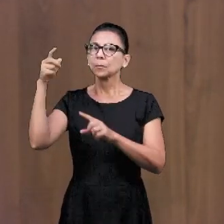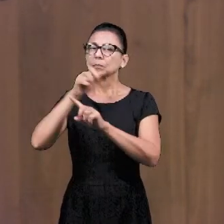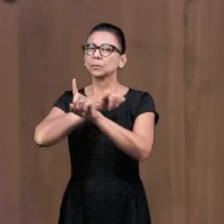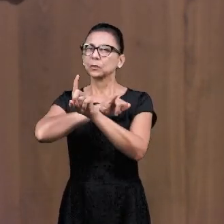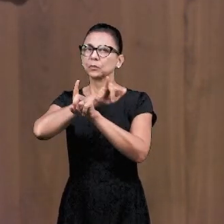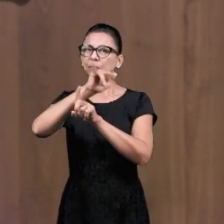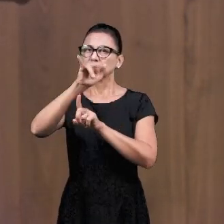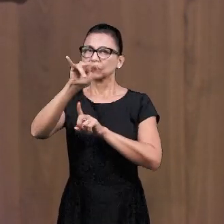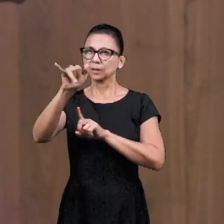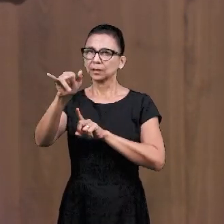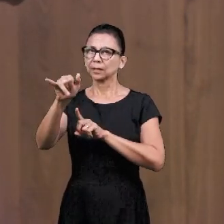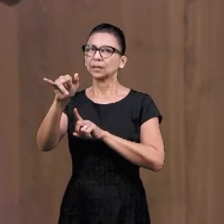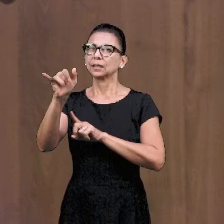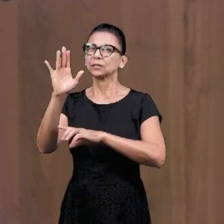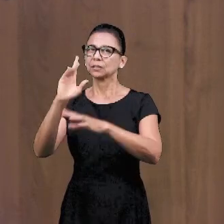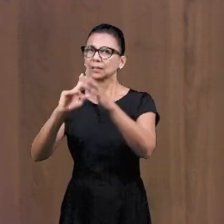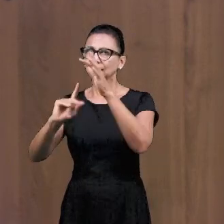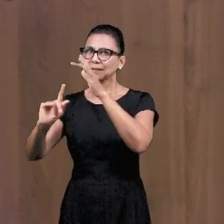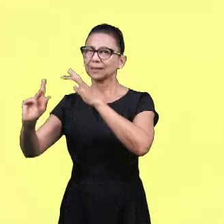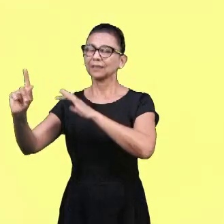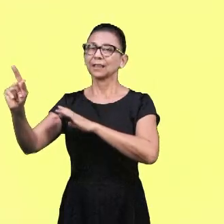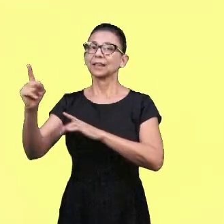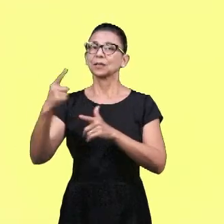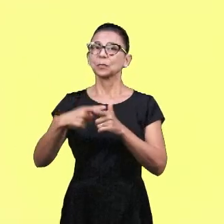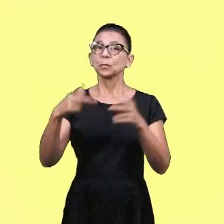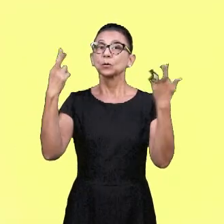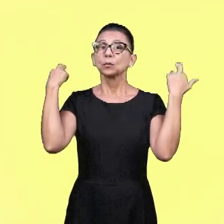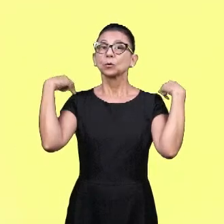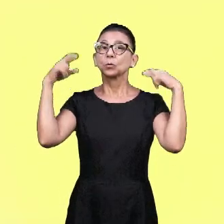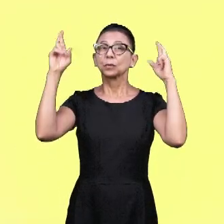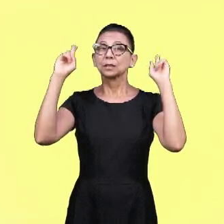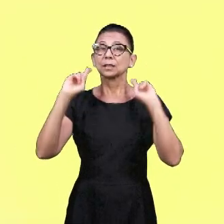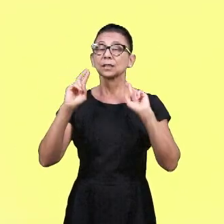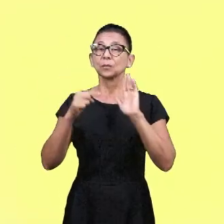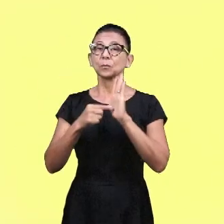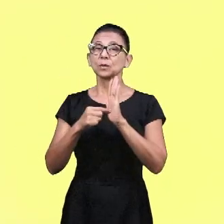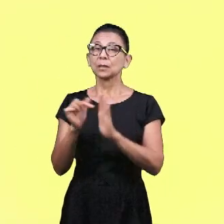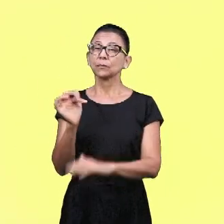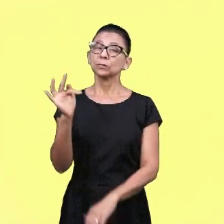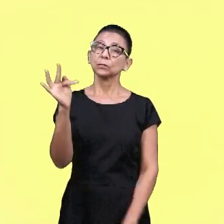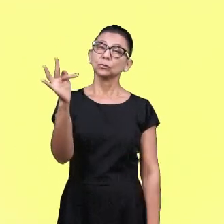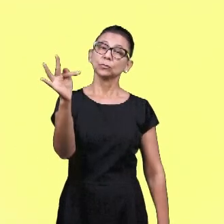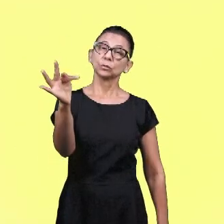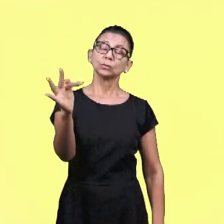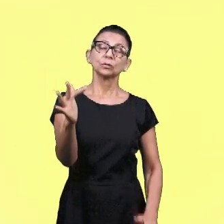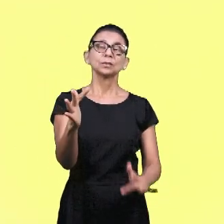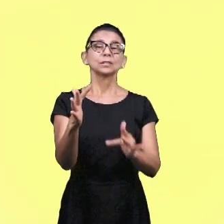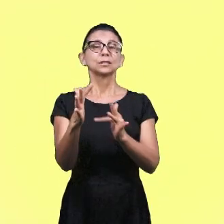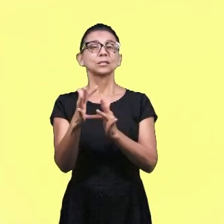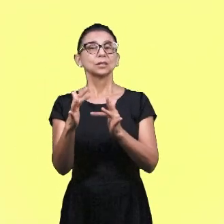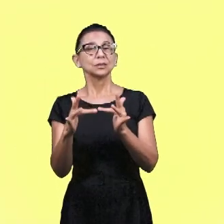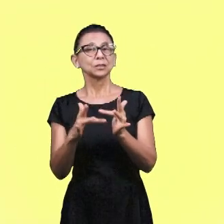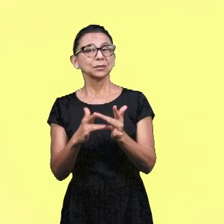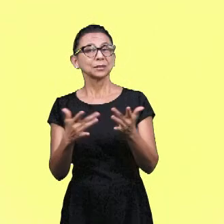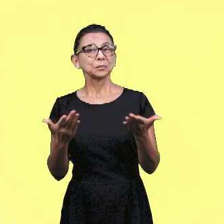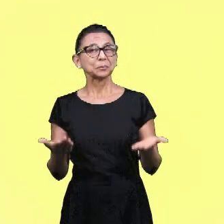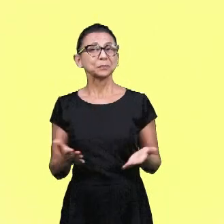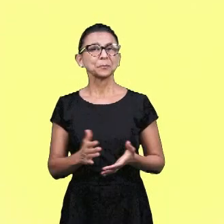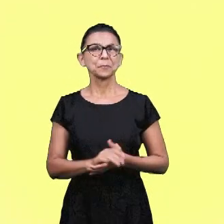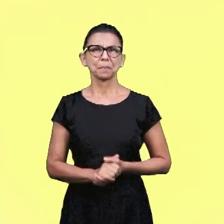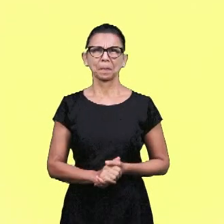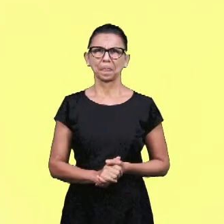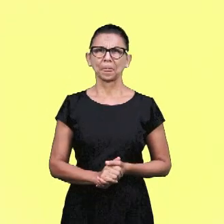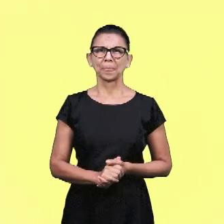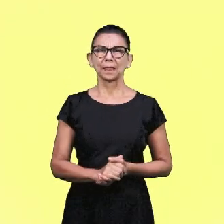c'était une offrande prophétique qui venait de l'éternité. Parce que l'agneau pointait vers le Seigneur Jésus. Et